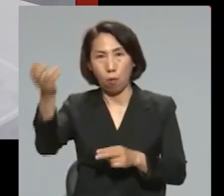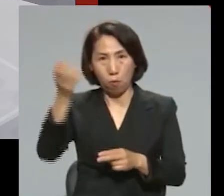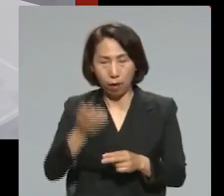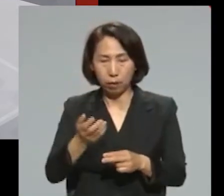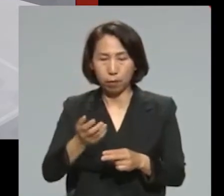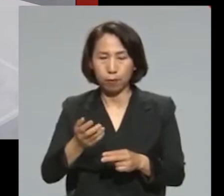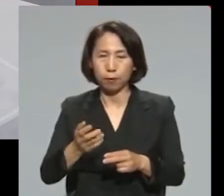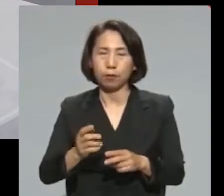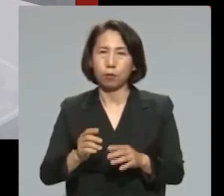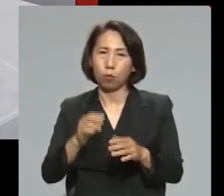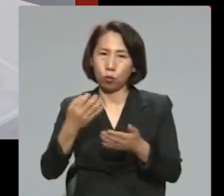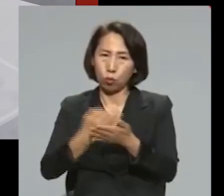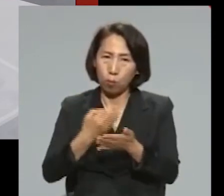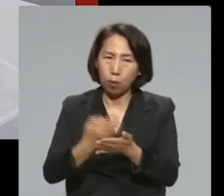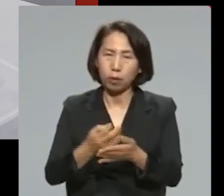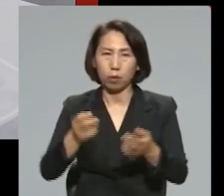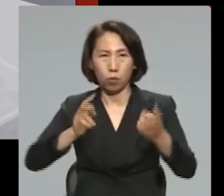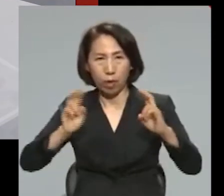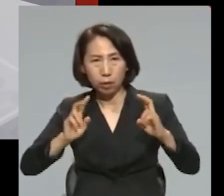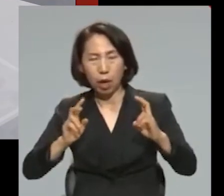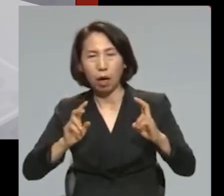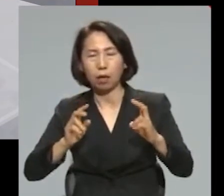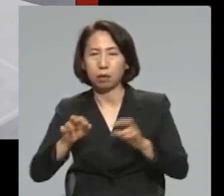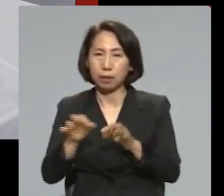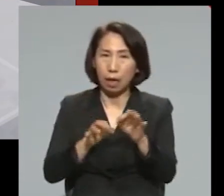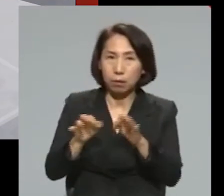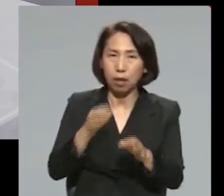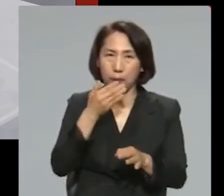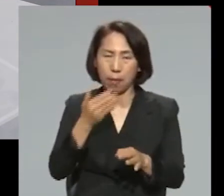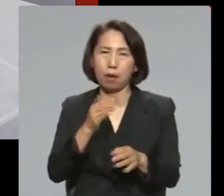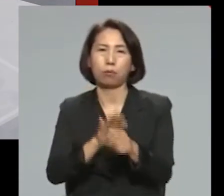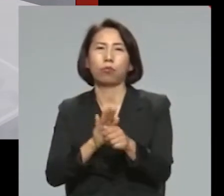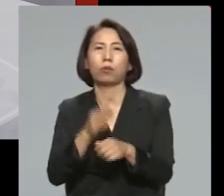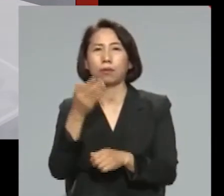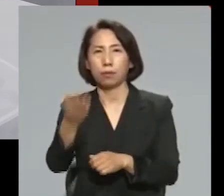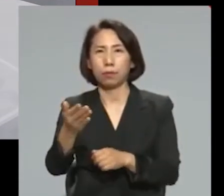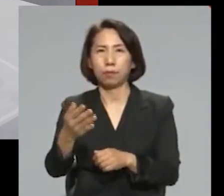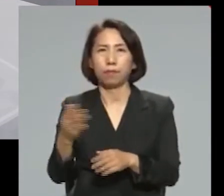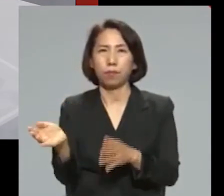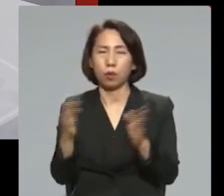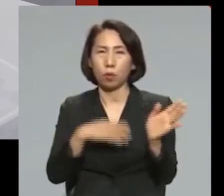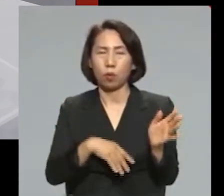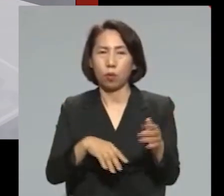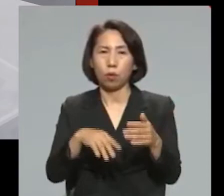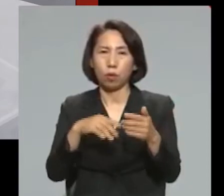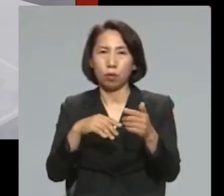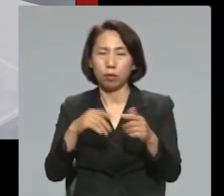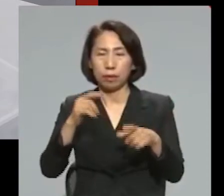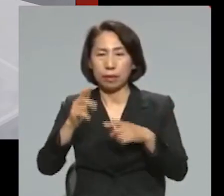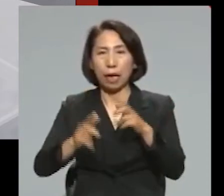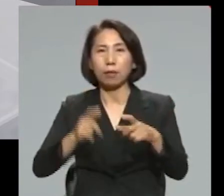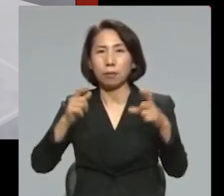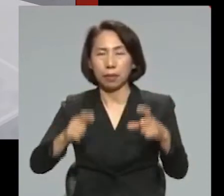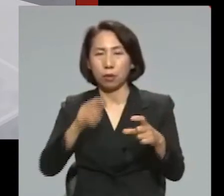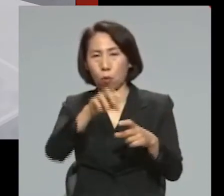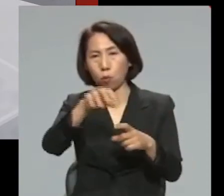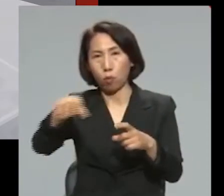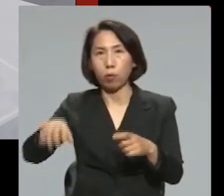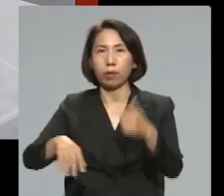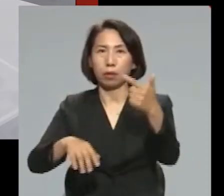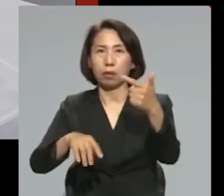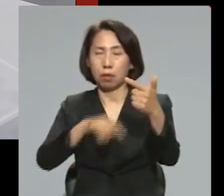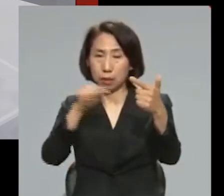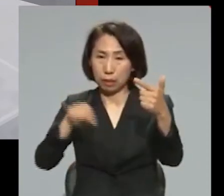사회활동과 사업을 영위할 수 있는 기반을 마련을 하겠습니다. 그 다음에 6개 산업단지 1만여